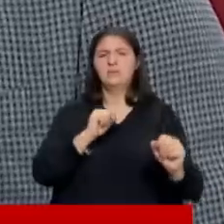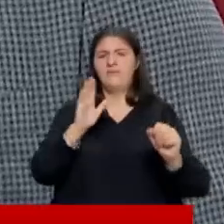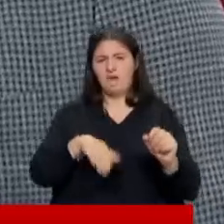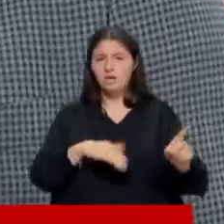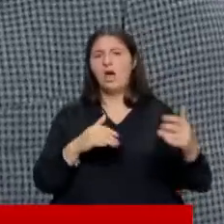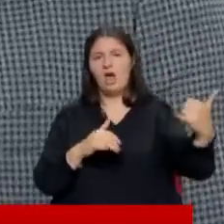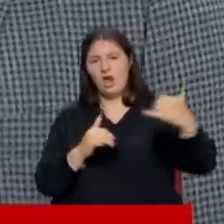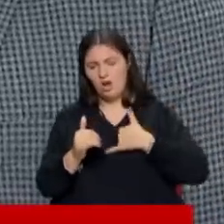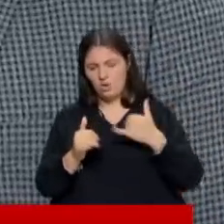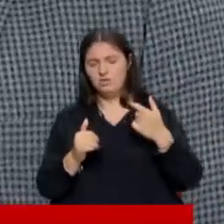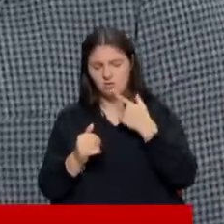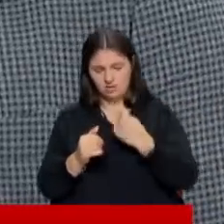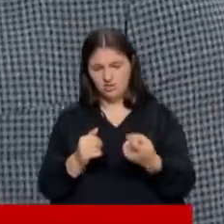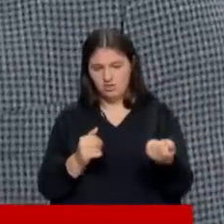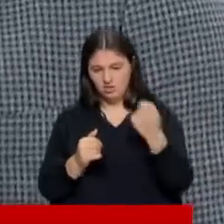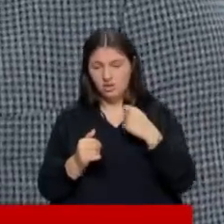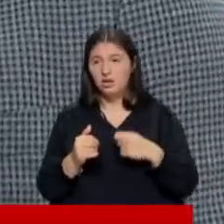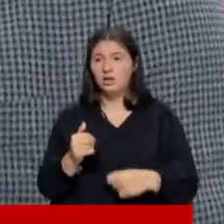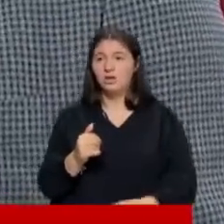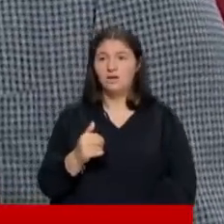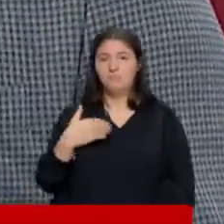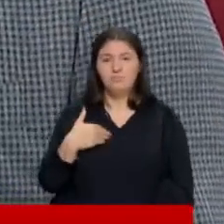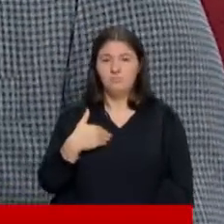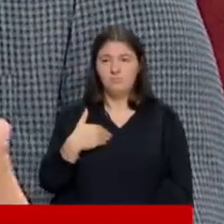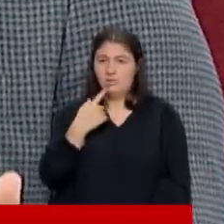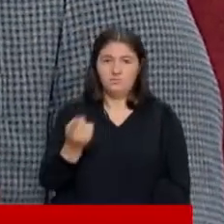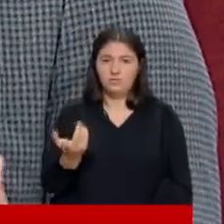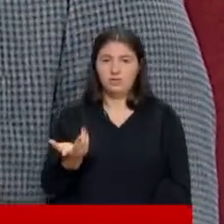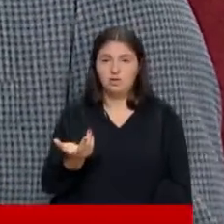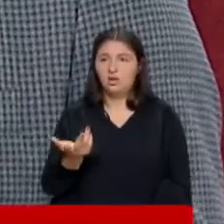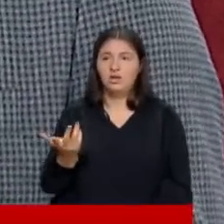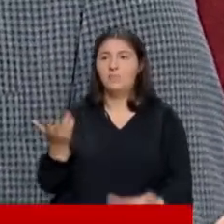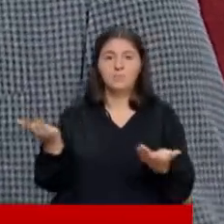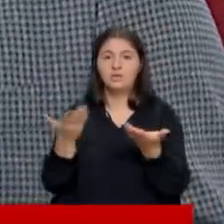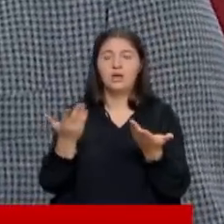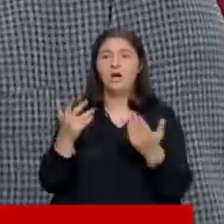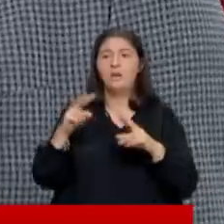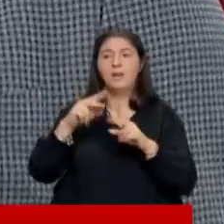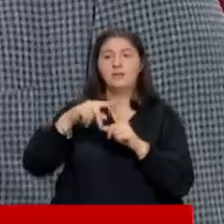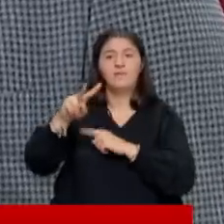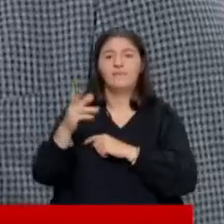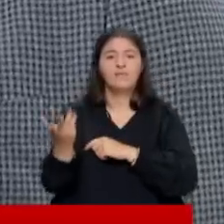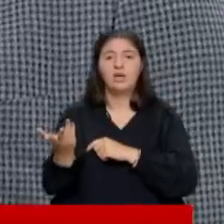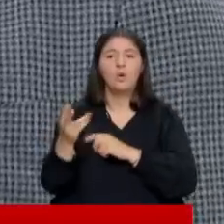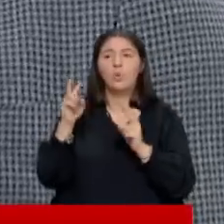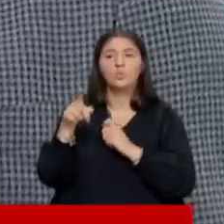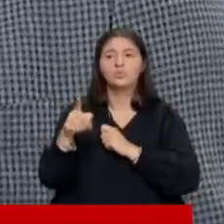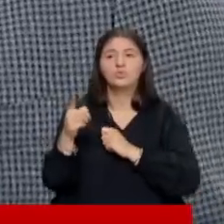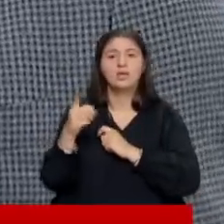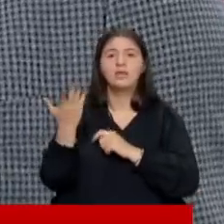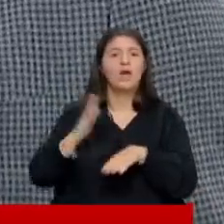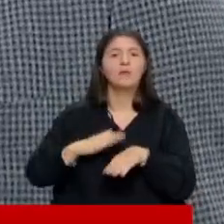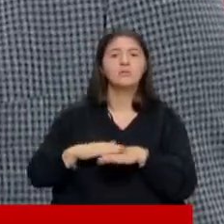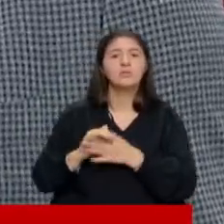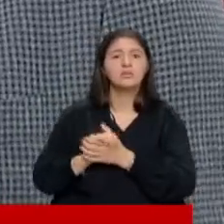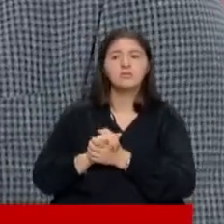için arıyorum dedi yani dedim ki mesela dedim motorlu taşıtlar vergisi konusunda dedim